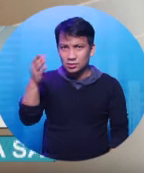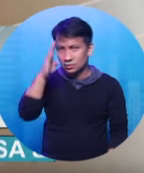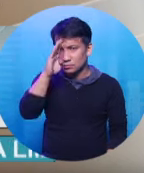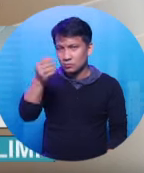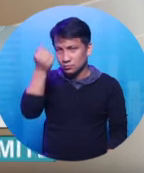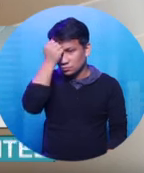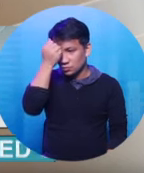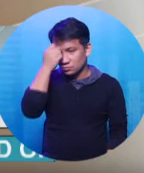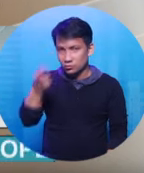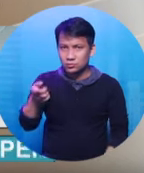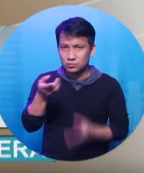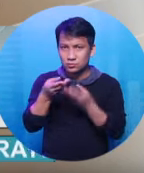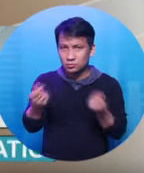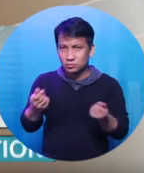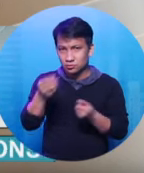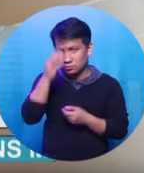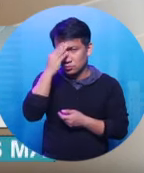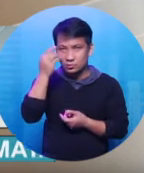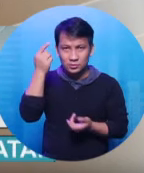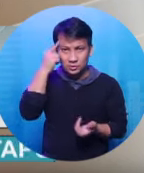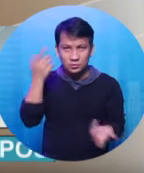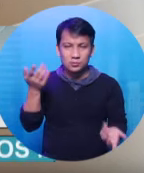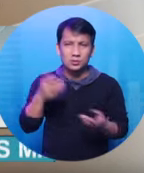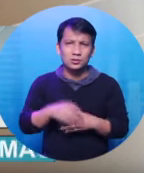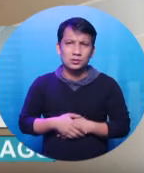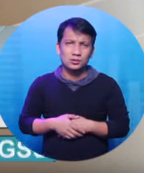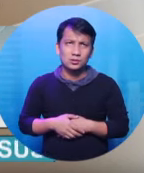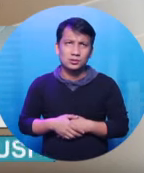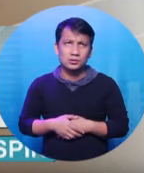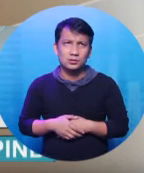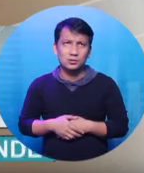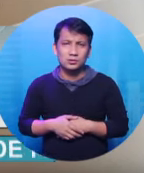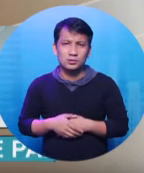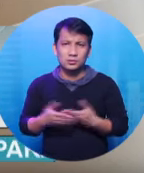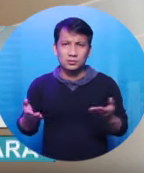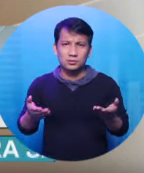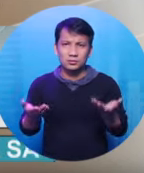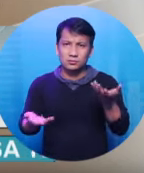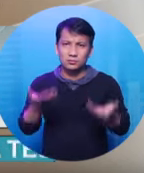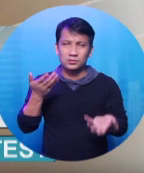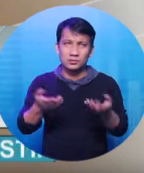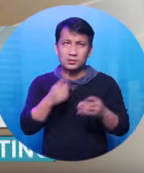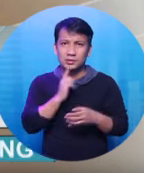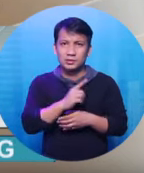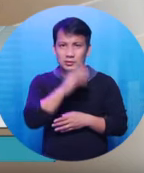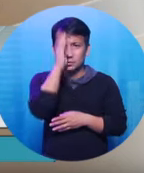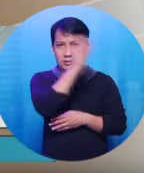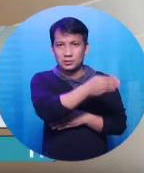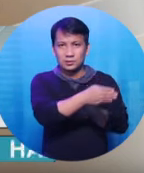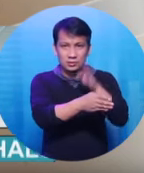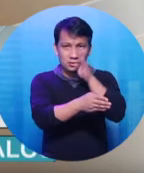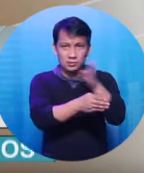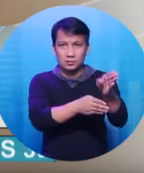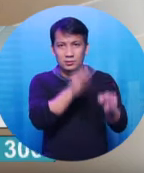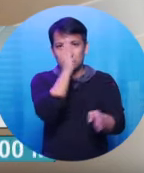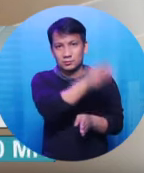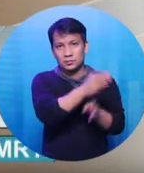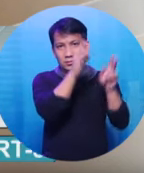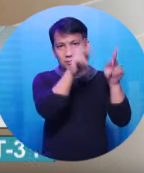ginawang solusyon o thought, I don't think libelous yan because he is not attacking your